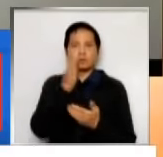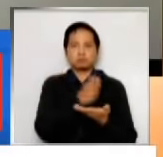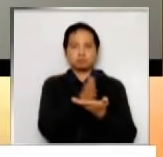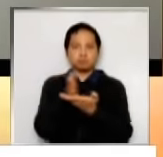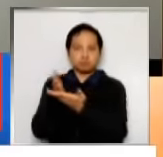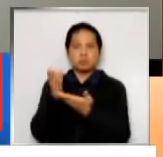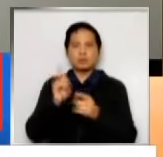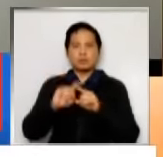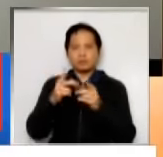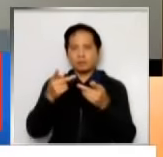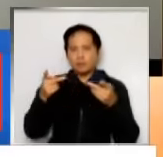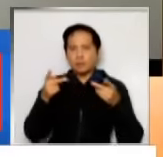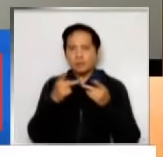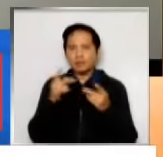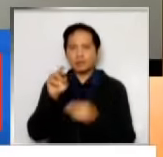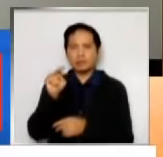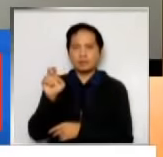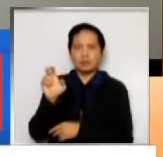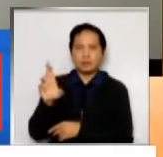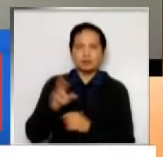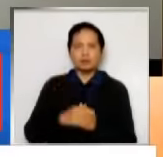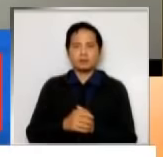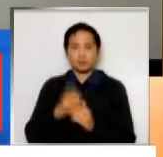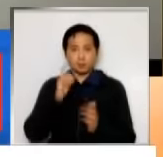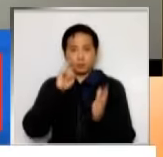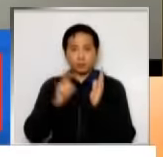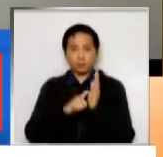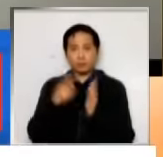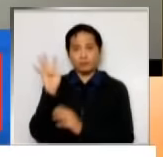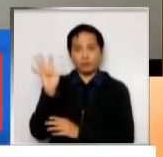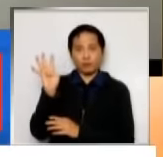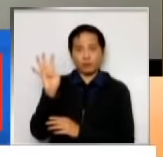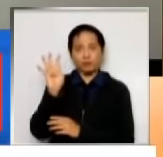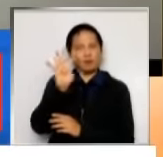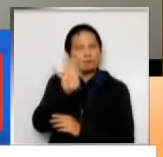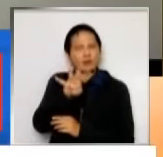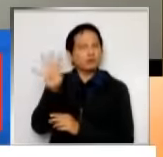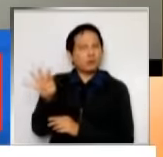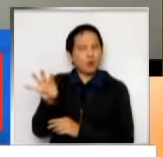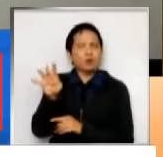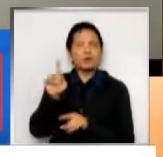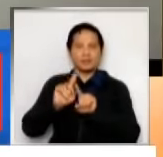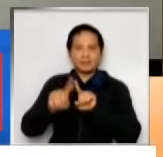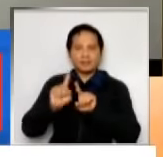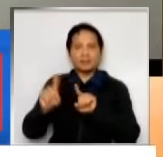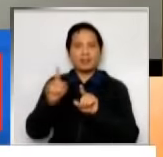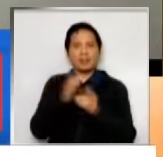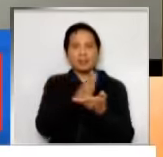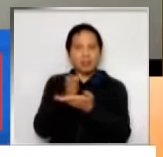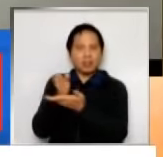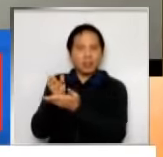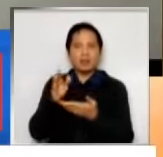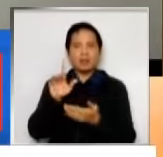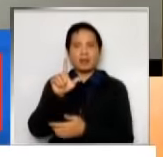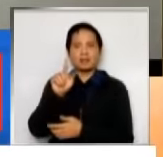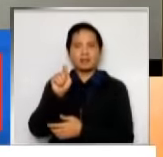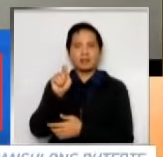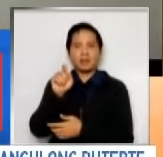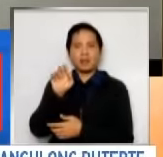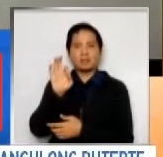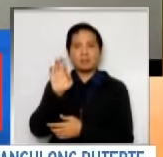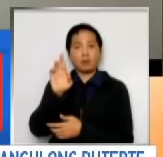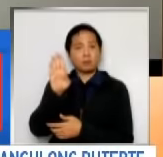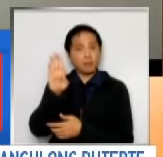At maaari nyo pong makita itong 44 routes na ito dito po sa LTFRB Facebook page at gayon din po sa